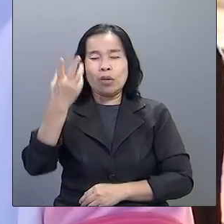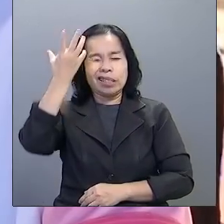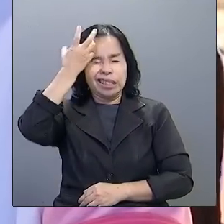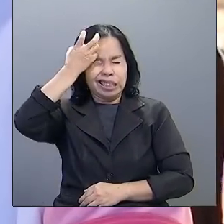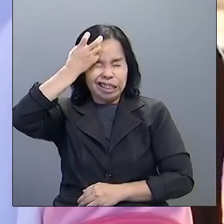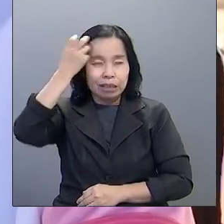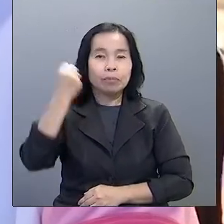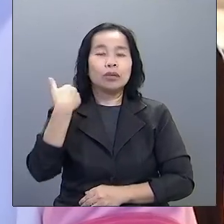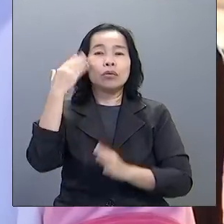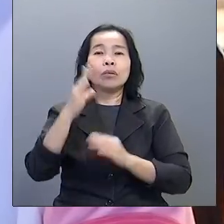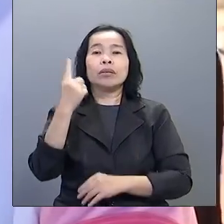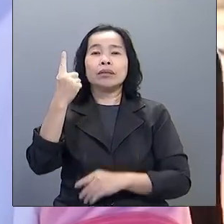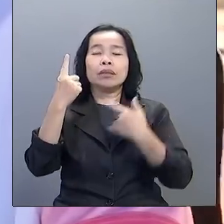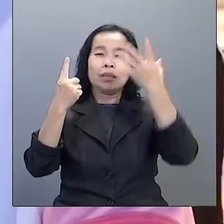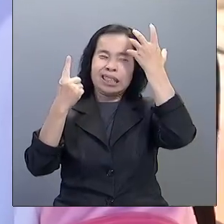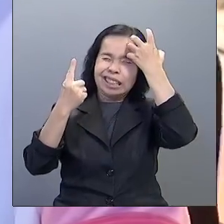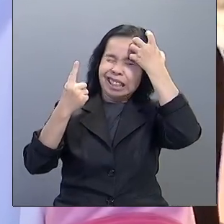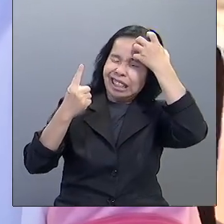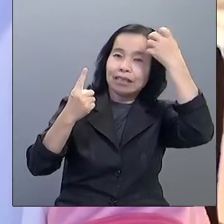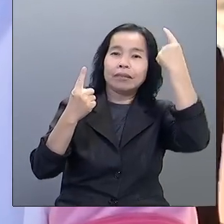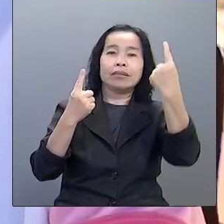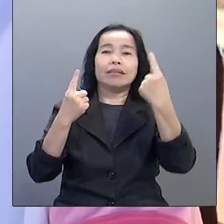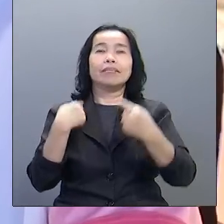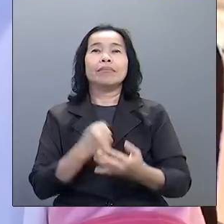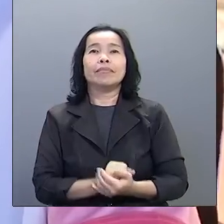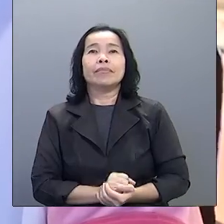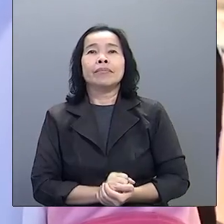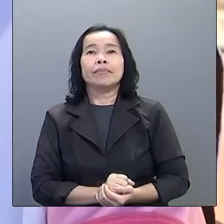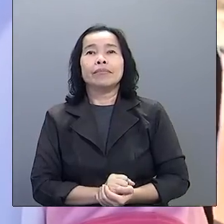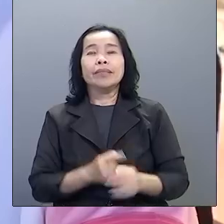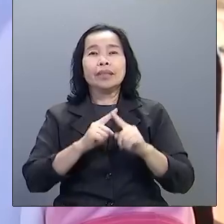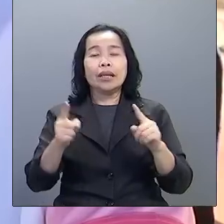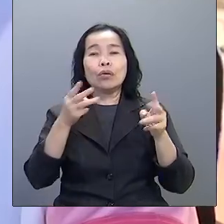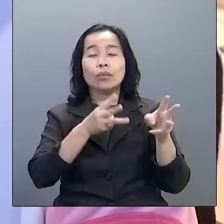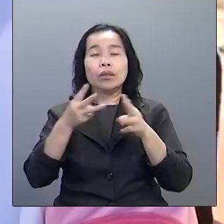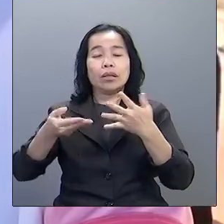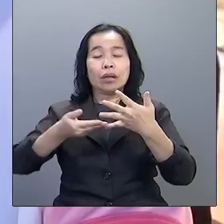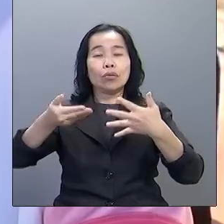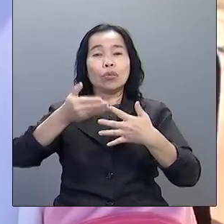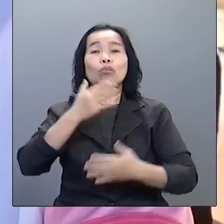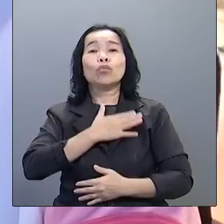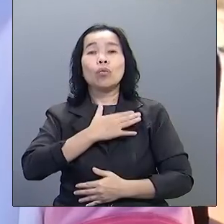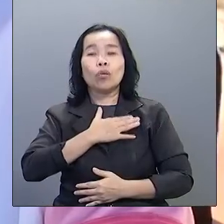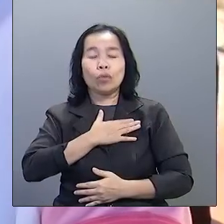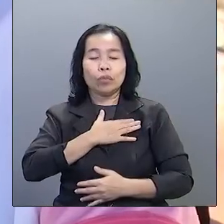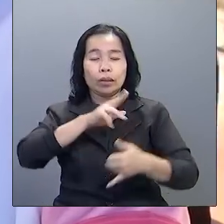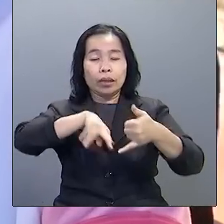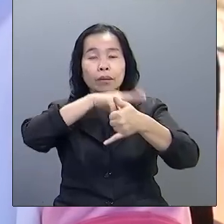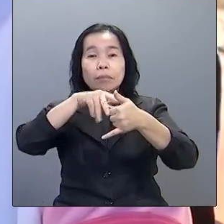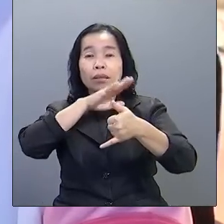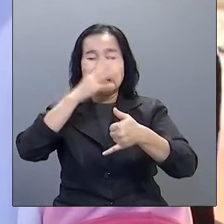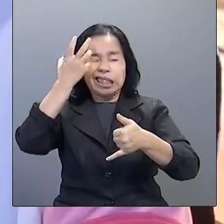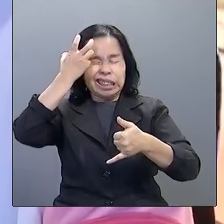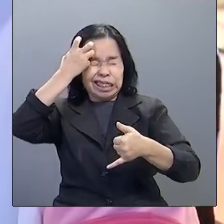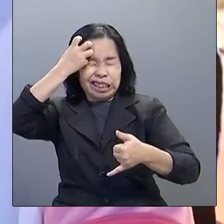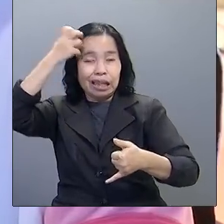ดสูงสุด1ท่านแล้วก็เครียดสูงอีก1ท่านค่ะสำหรับขั้นตอนของเราที่ถ้าหากว่าความเครียดระดับสูงขึ้น